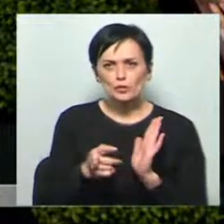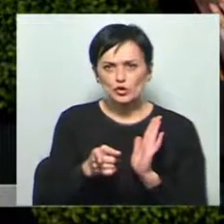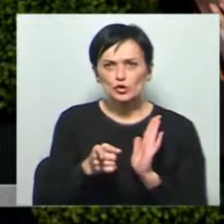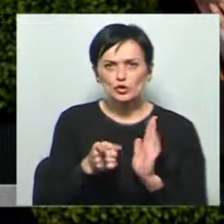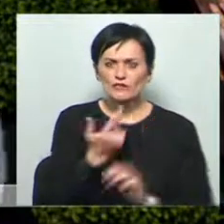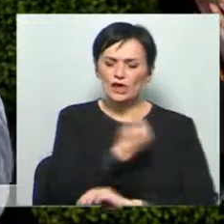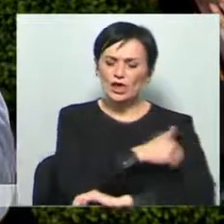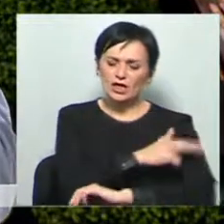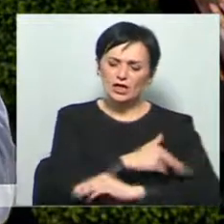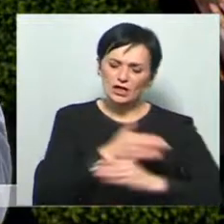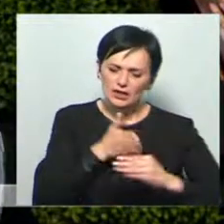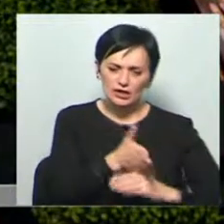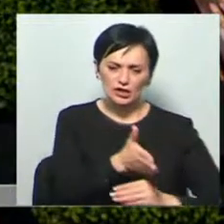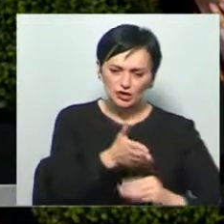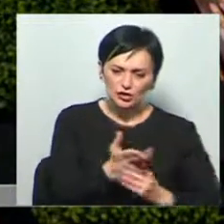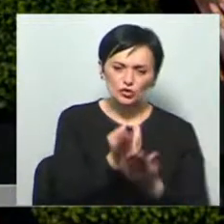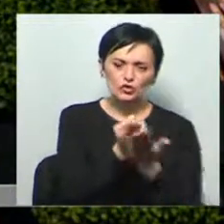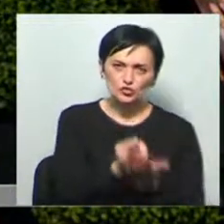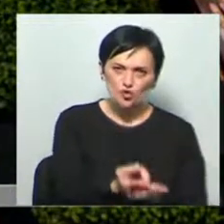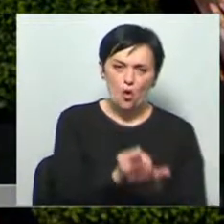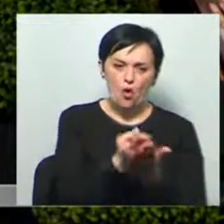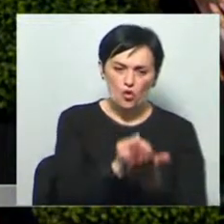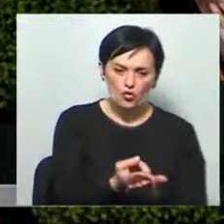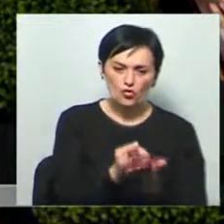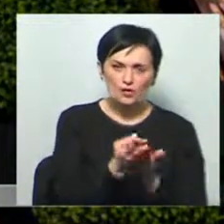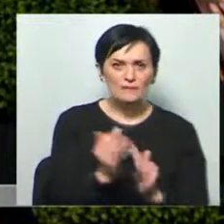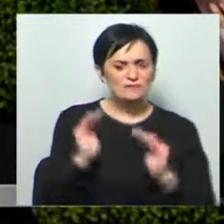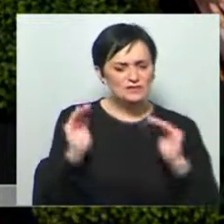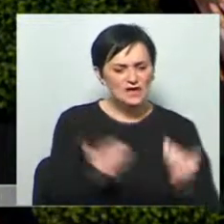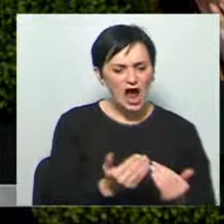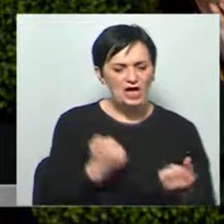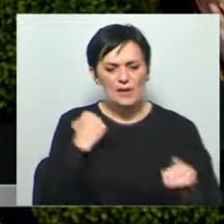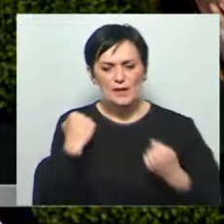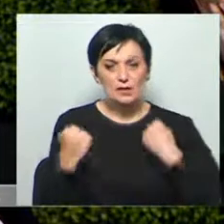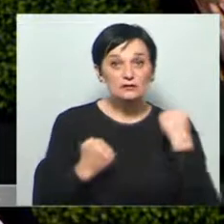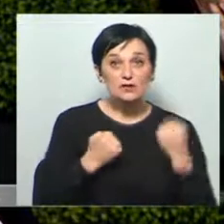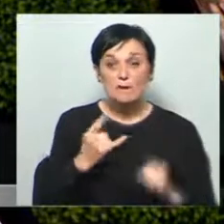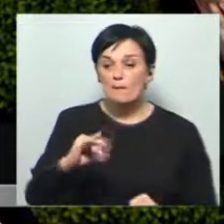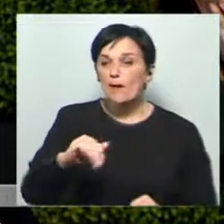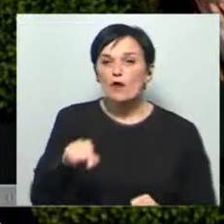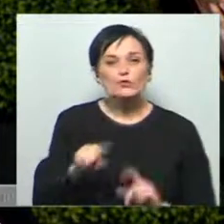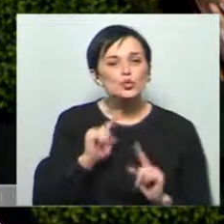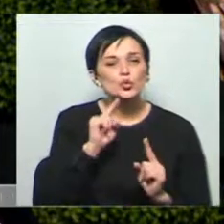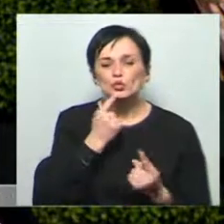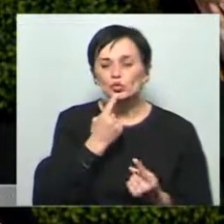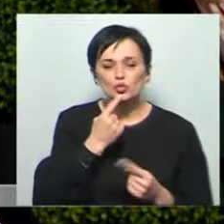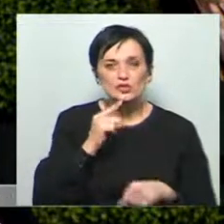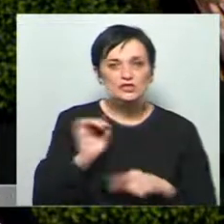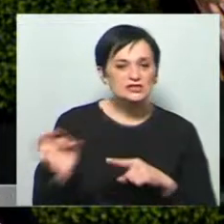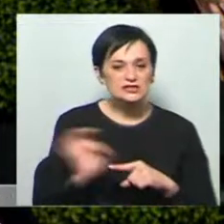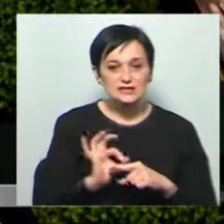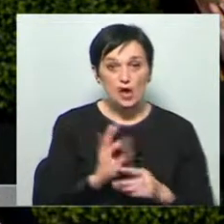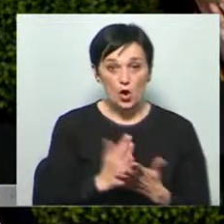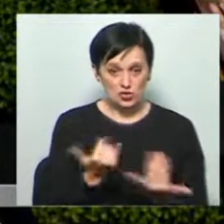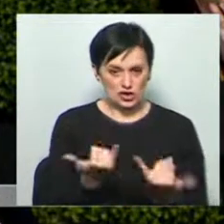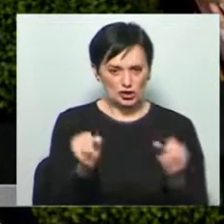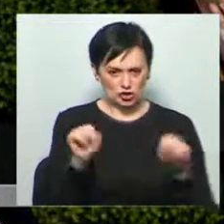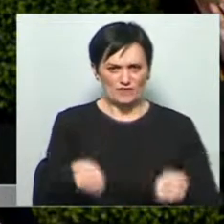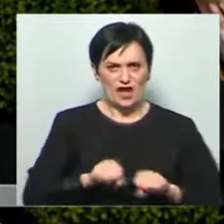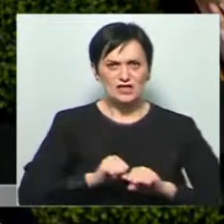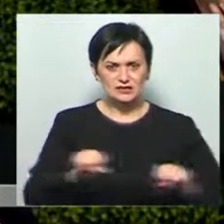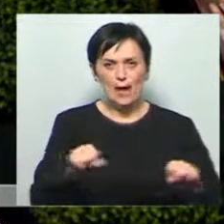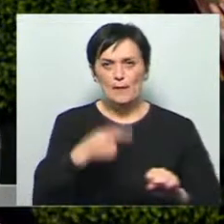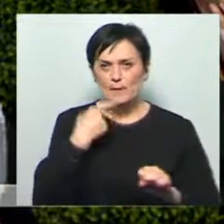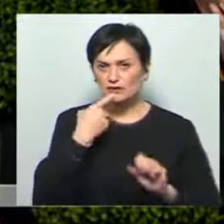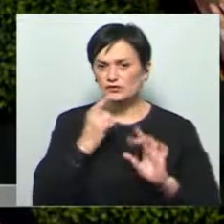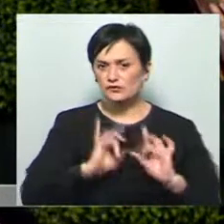უწევდა კლინიკაში მოსვლა, წოლითი რეჟიმი, ნაკლები აქტიურობა, რაც ბავშვისთვის ძალიან რთული და სტრესული არის. დღეს შეგვიძლია თამამად